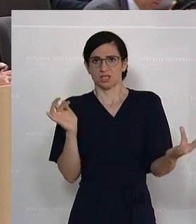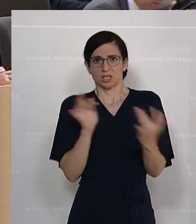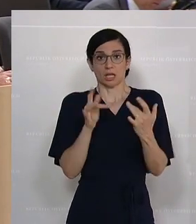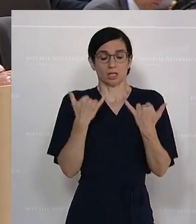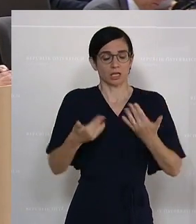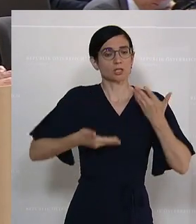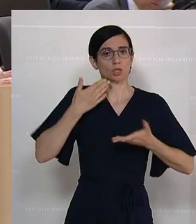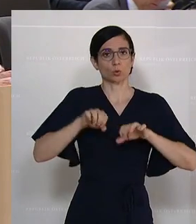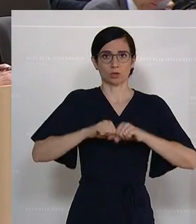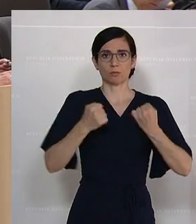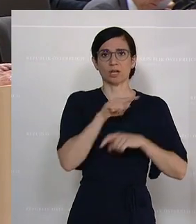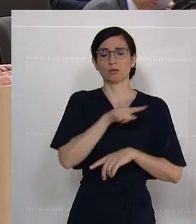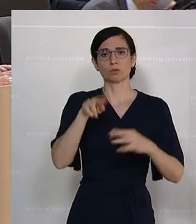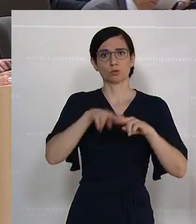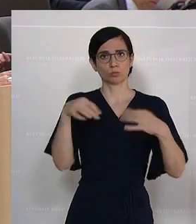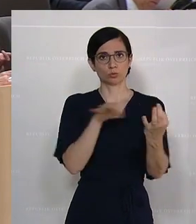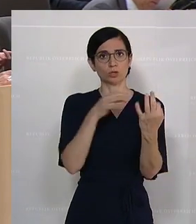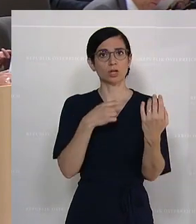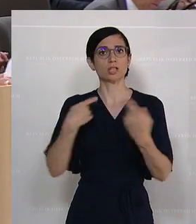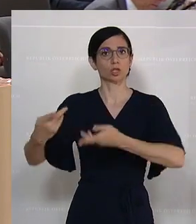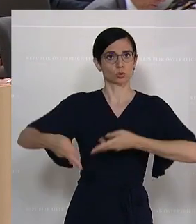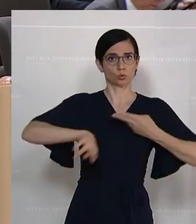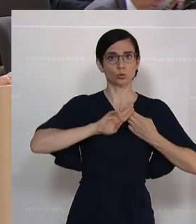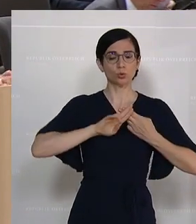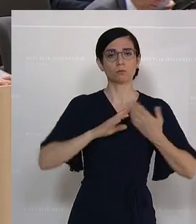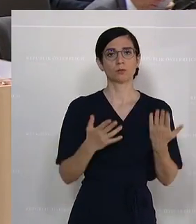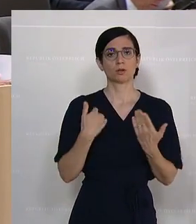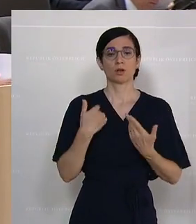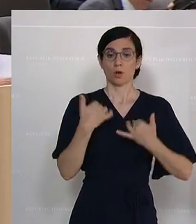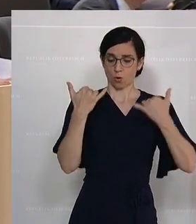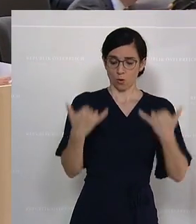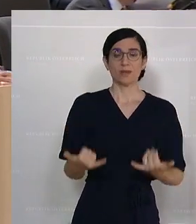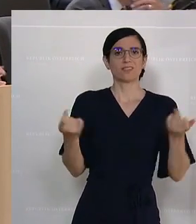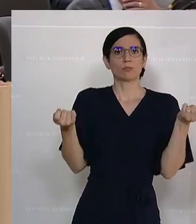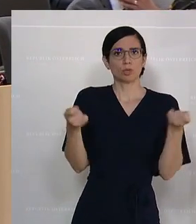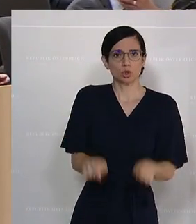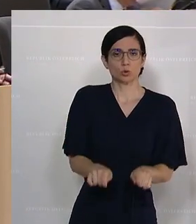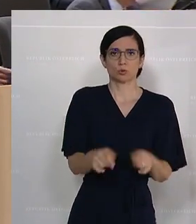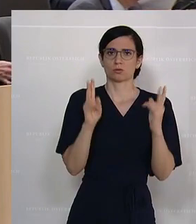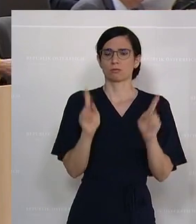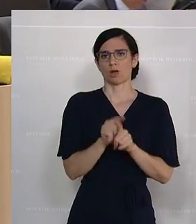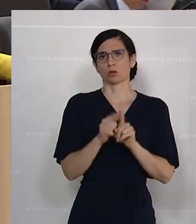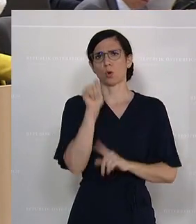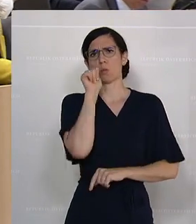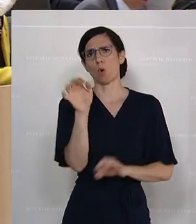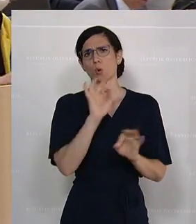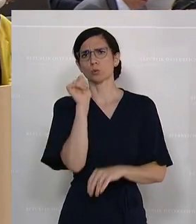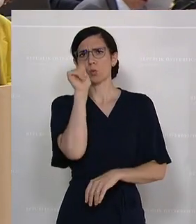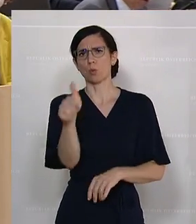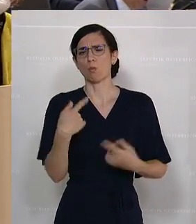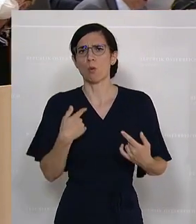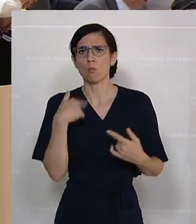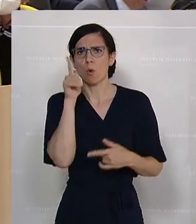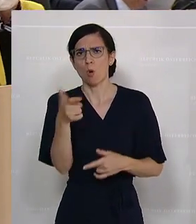so lange zu unterbrechen bis der bundeskanzler zurückgekehrt ist alles was heute beschlossen wird das kann man genauso gut morgen oder übermorgen beschließen